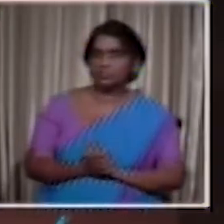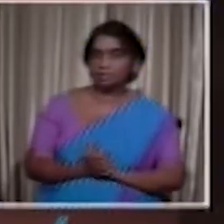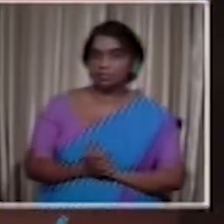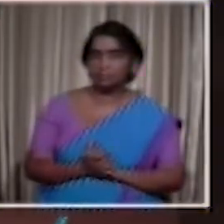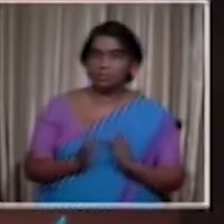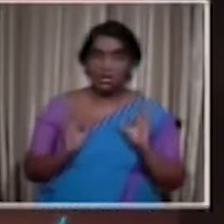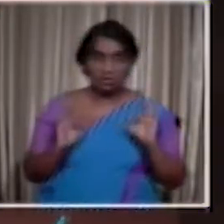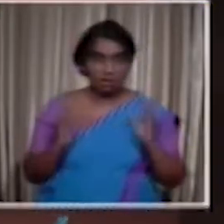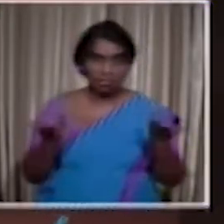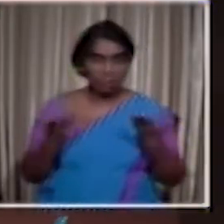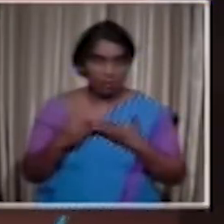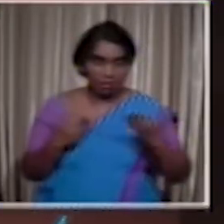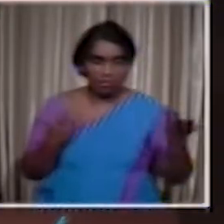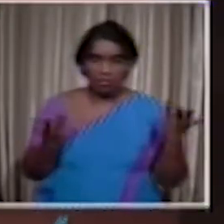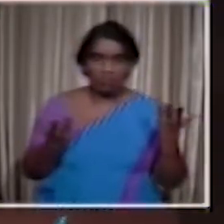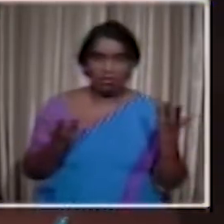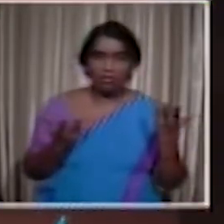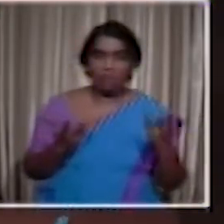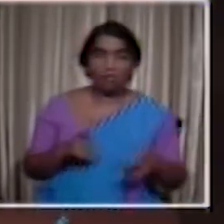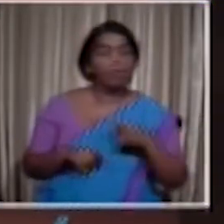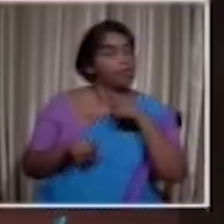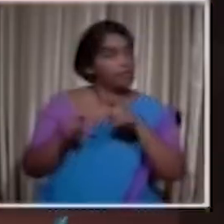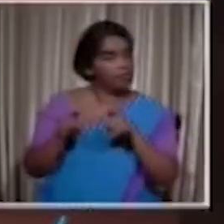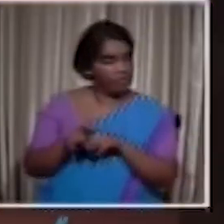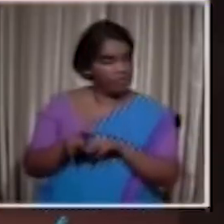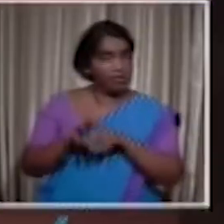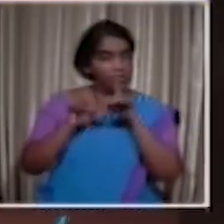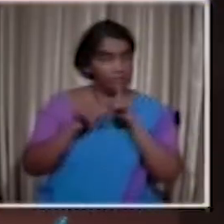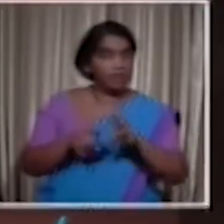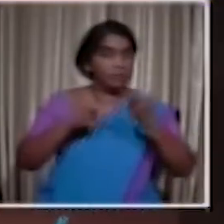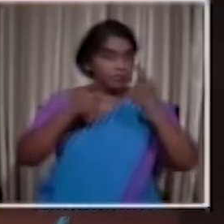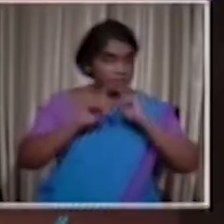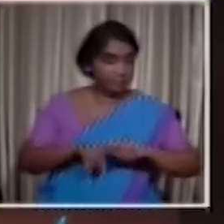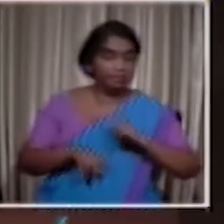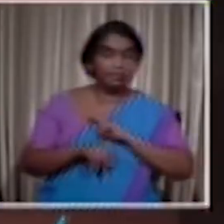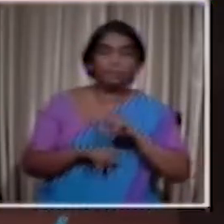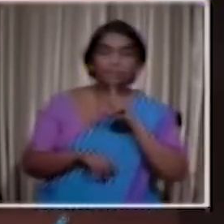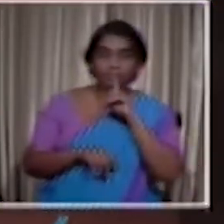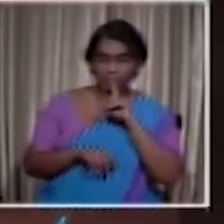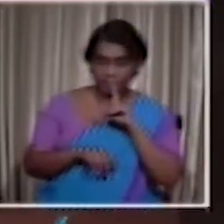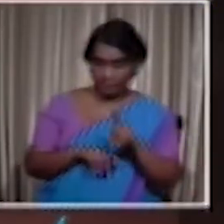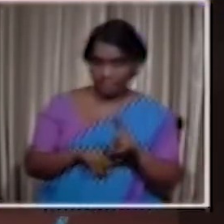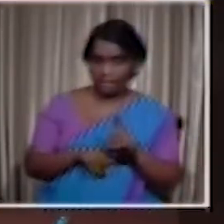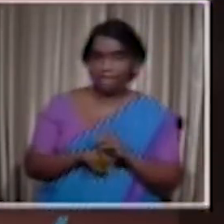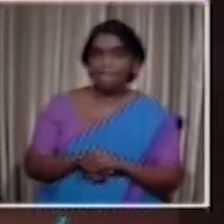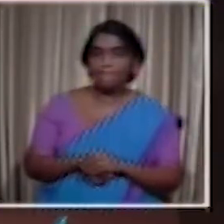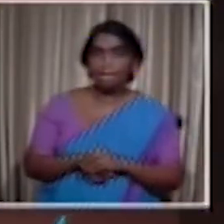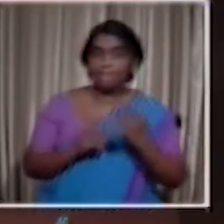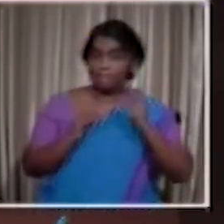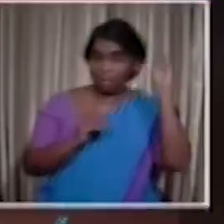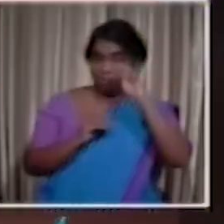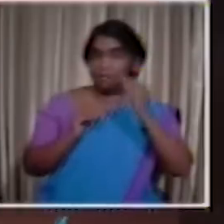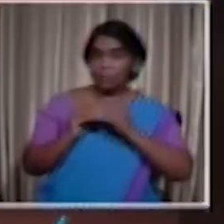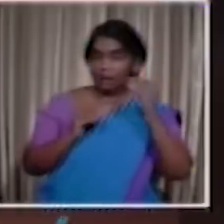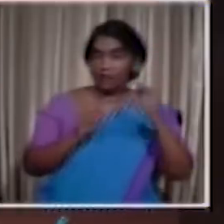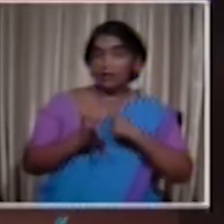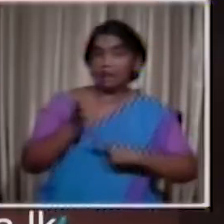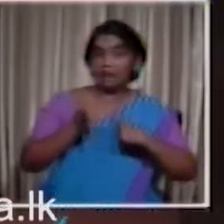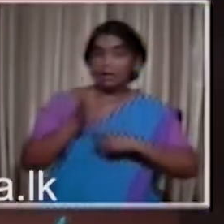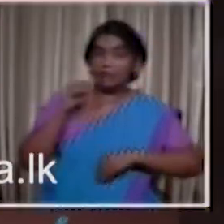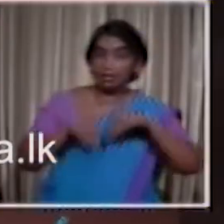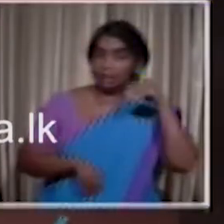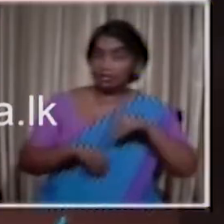සාමාන්‍ය තත්ත්වයක් නෙවෙයි. එතකොට ඒ වගේම ඊළඟ එකේ සඳහන් කරලා තිබෙනවා ඒ නොදුරු දිනවල දේශපාලන ව්‍යාපාරයන්